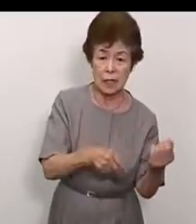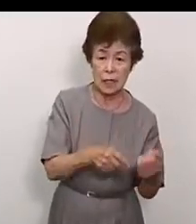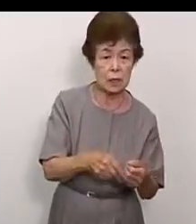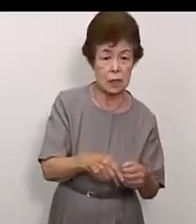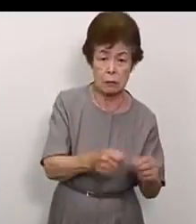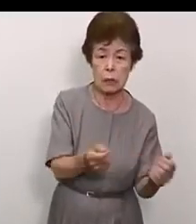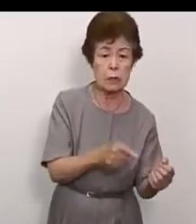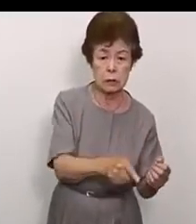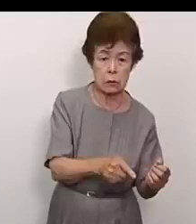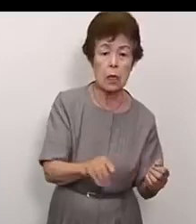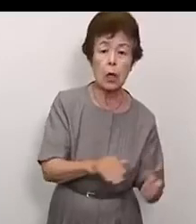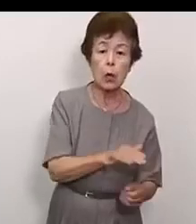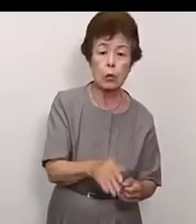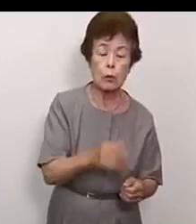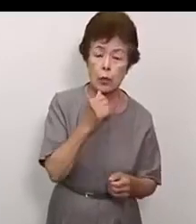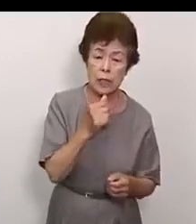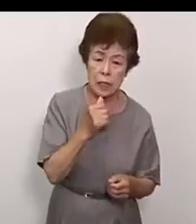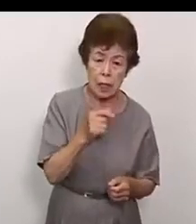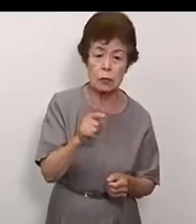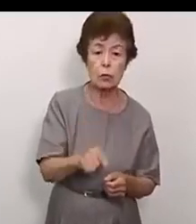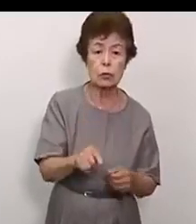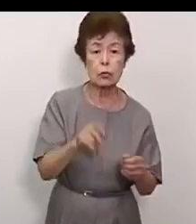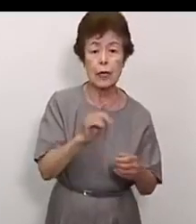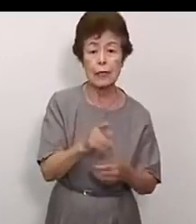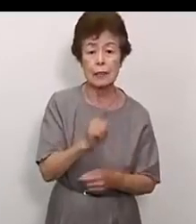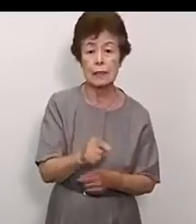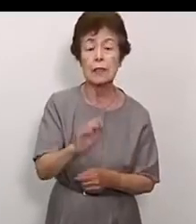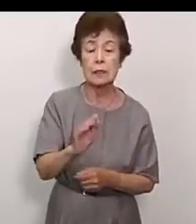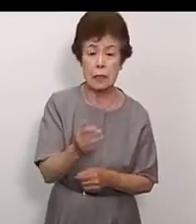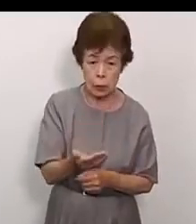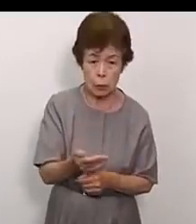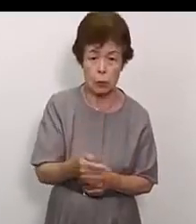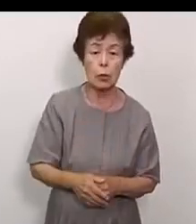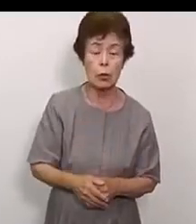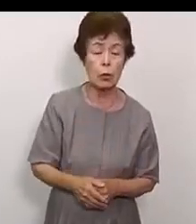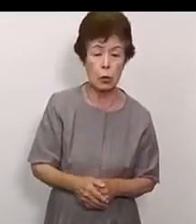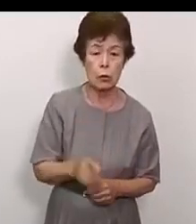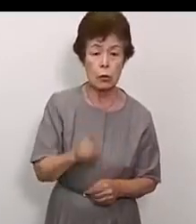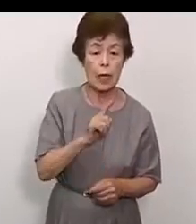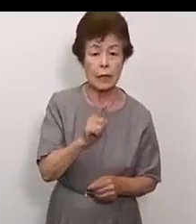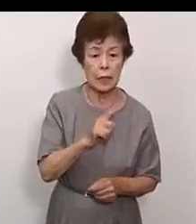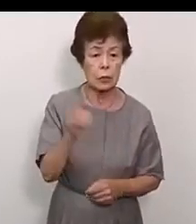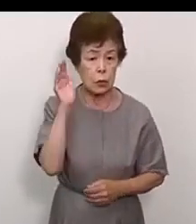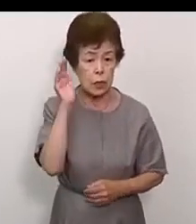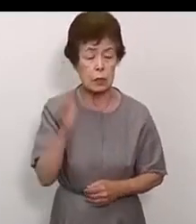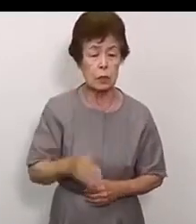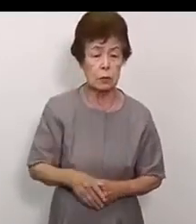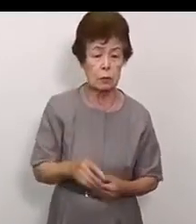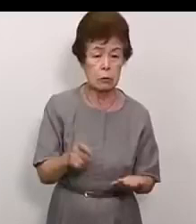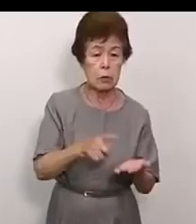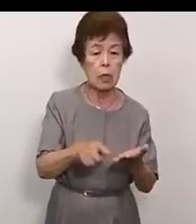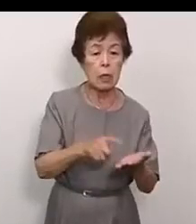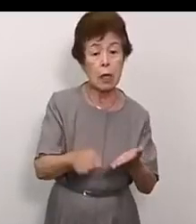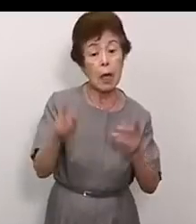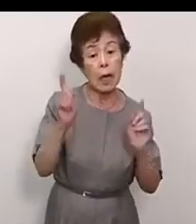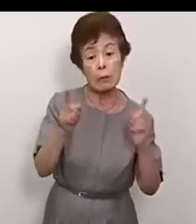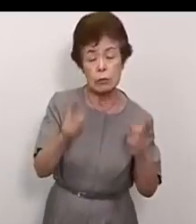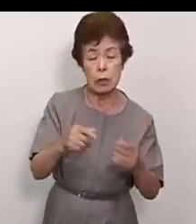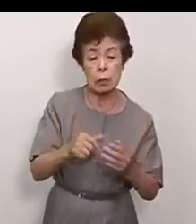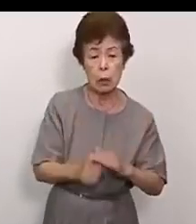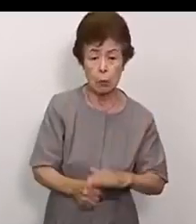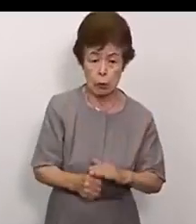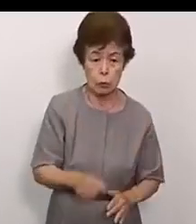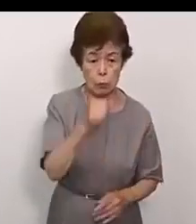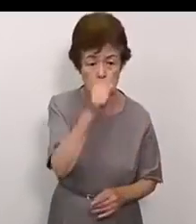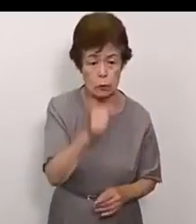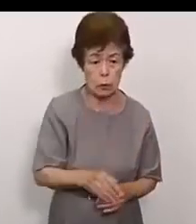子どもの貧困っていうのはっておっしゃいましたけれどもね、本当にあの、はい、こう話を聞いてたら、いやゲーム機ぐらい我慢すればいいじゃないかとかね、他の子と一緒じゃ